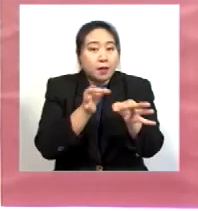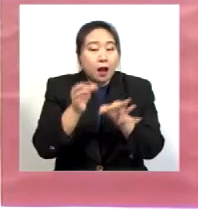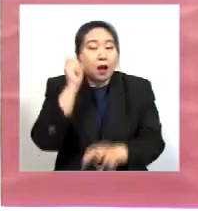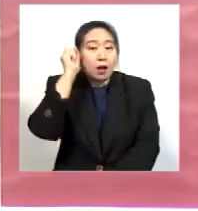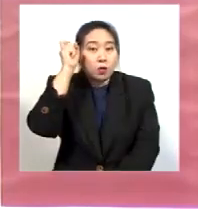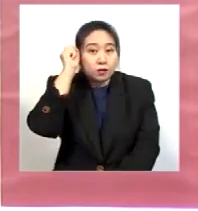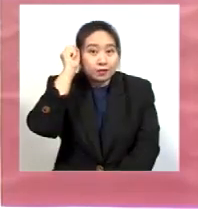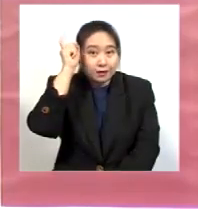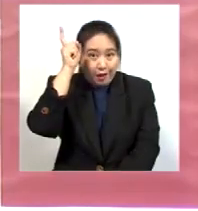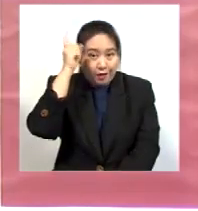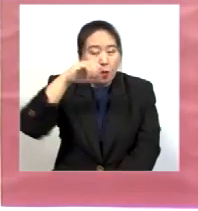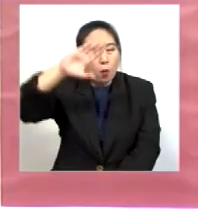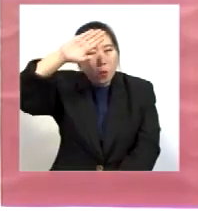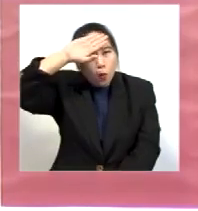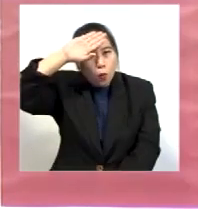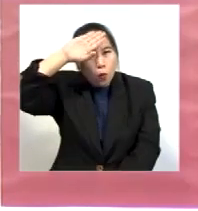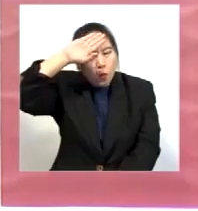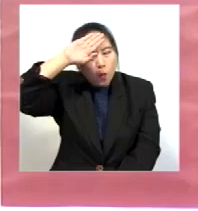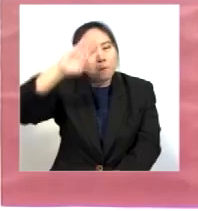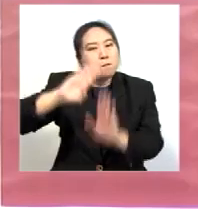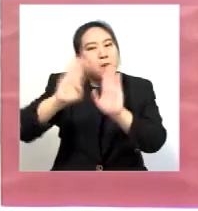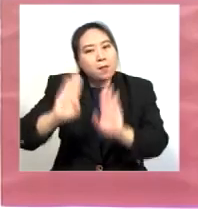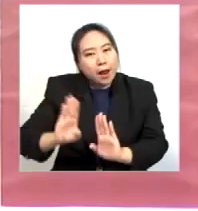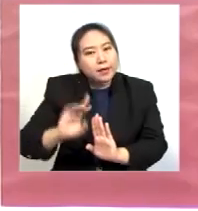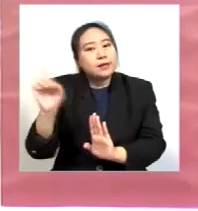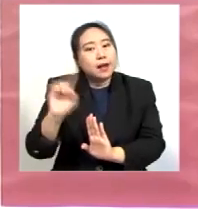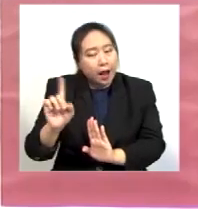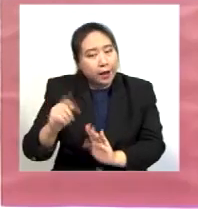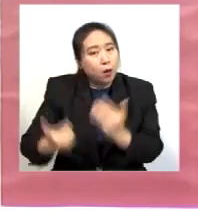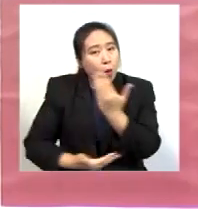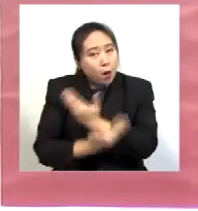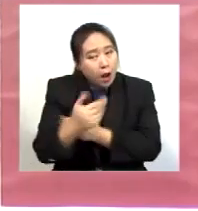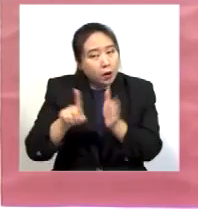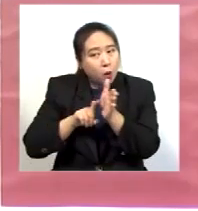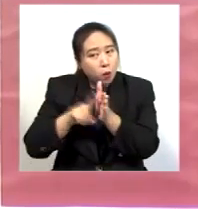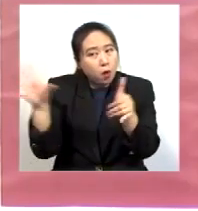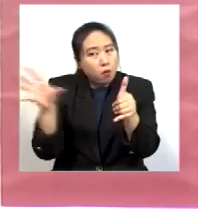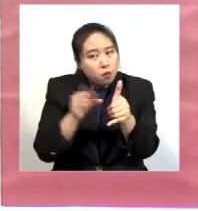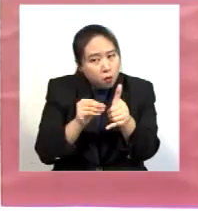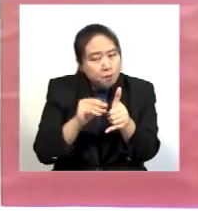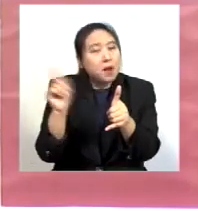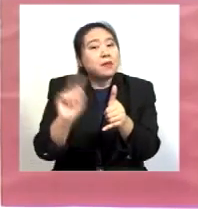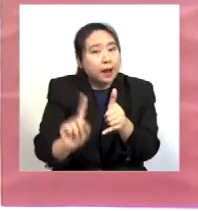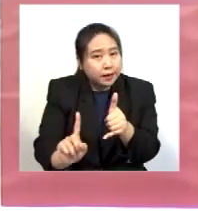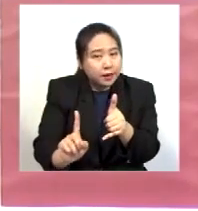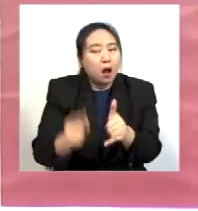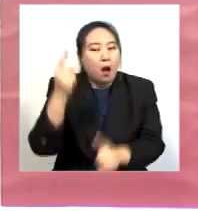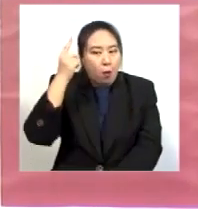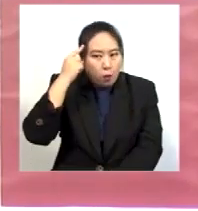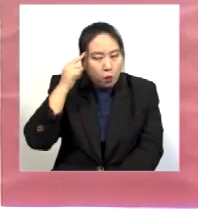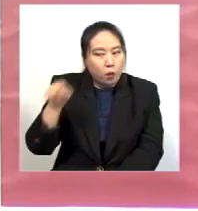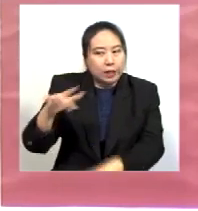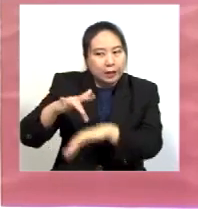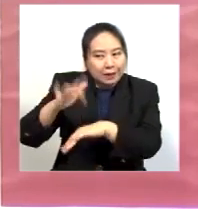าโรคเป็นยังไงนะครับเรามีโอกาสที่จะติดโรคได้อย่างไรนะครับเข้าใจธรรมชาติของโรค